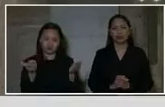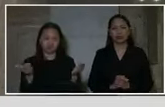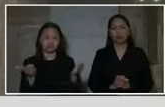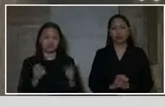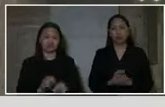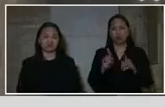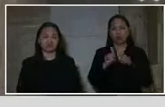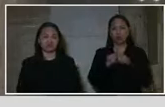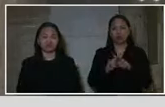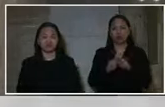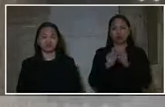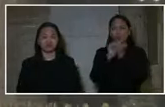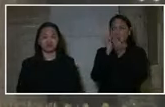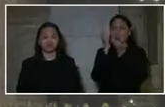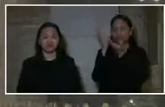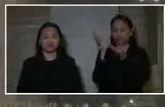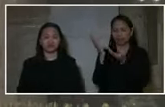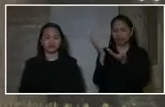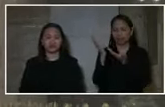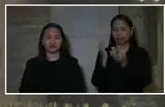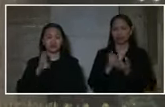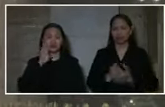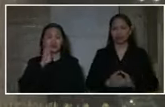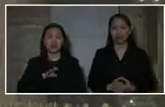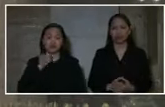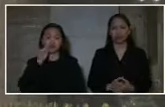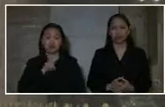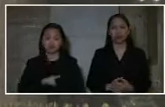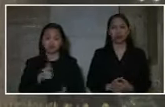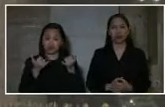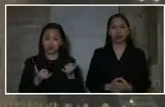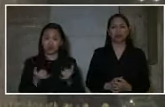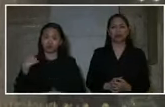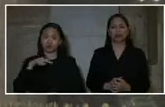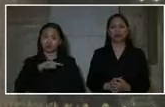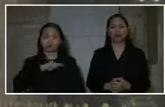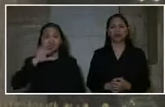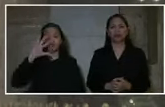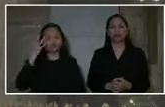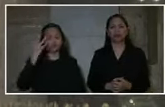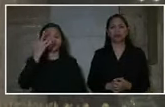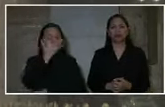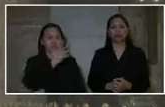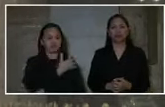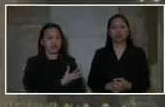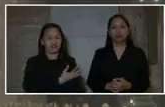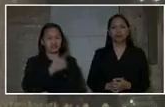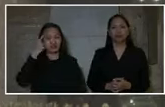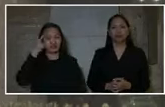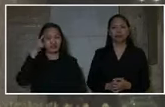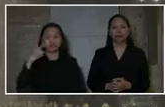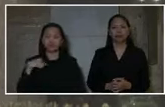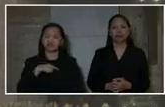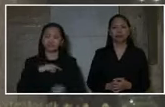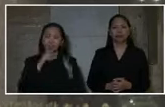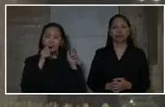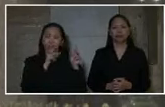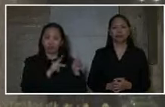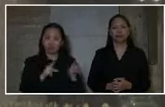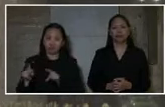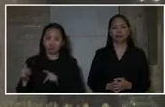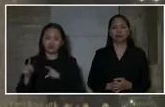lahat. At sumaiyo rin. Mga kapatid, tayo po ngayon ay nasa ikalimang araw ng ating paghahanda